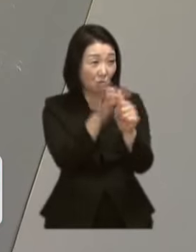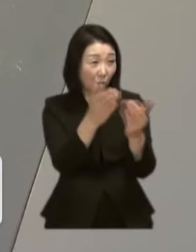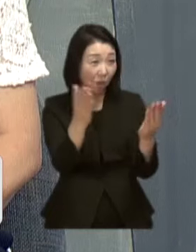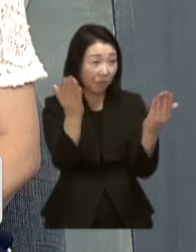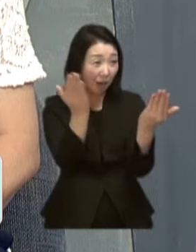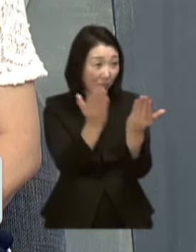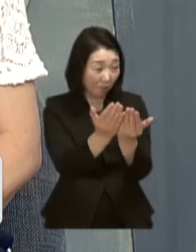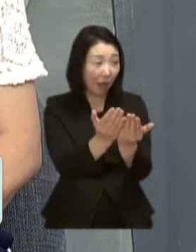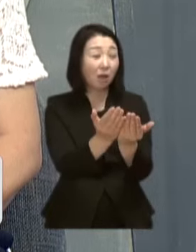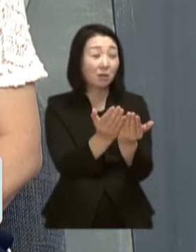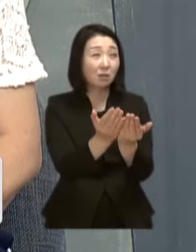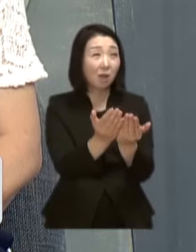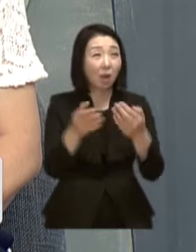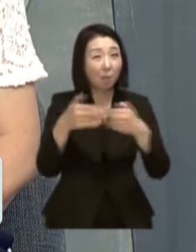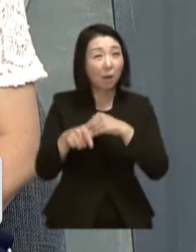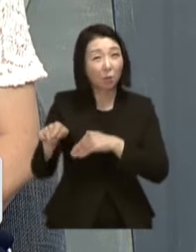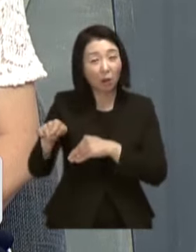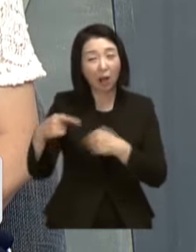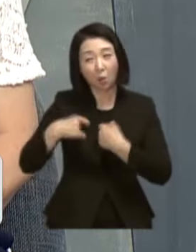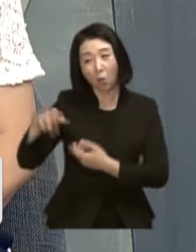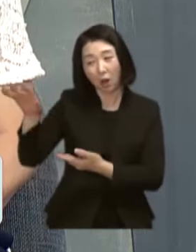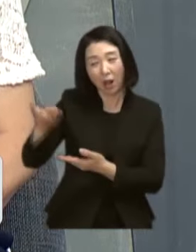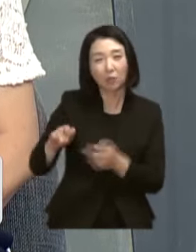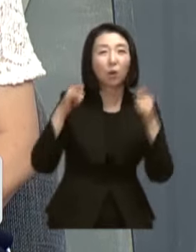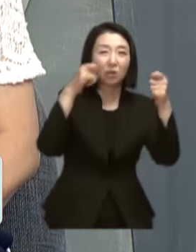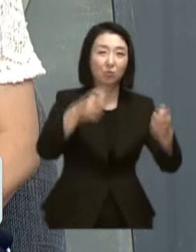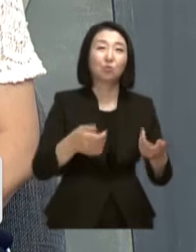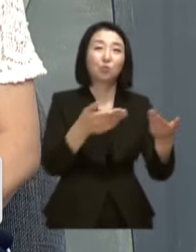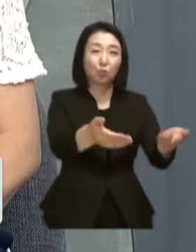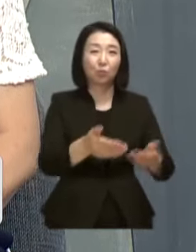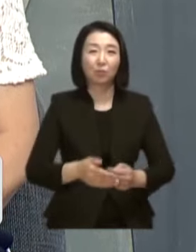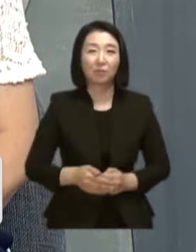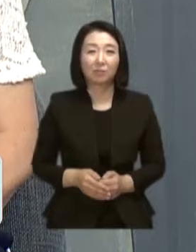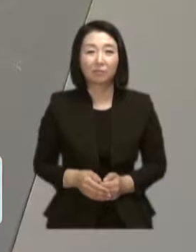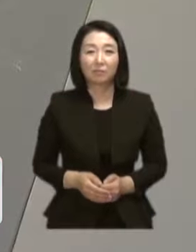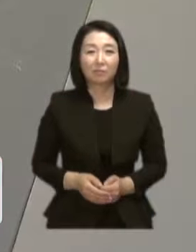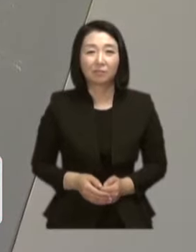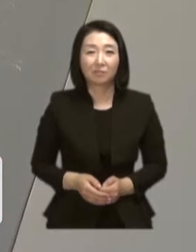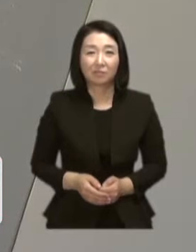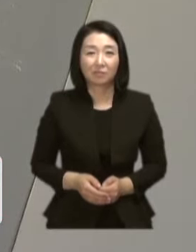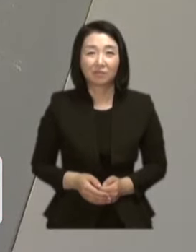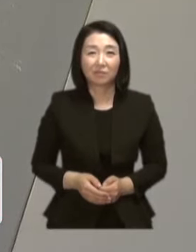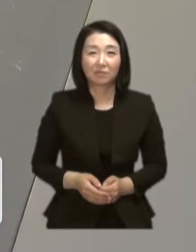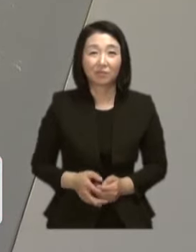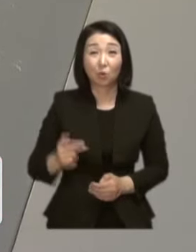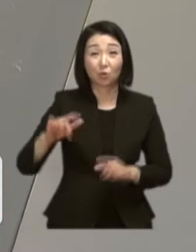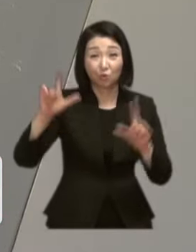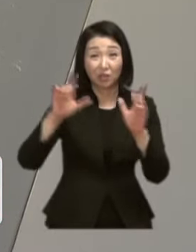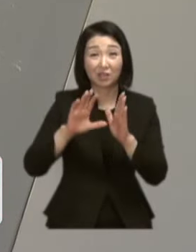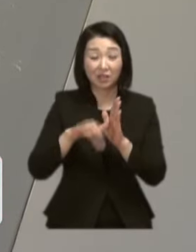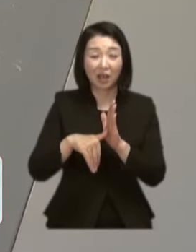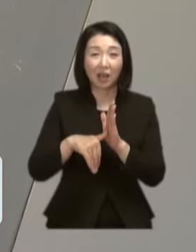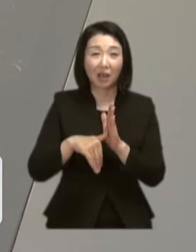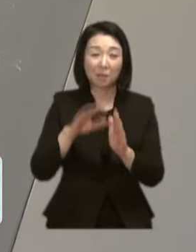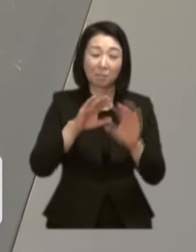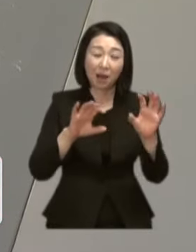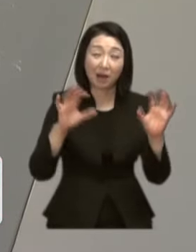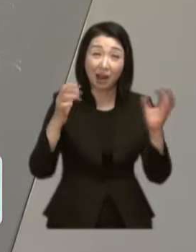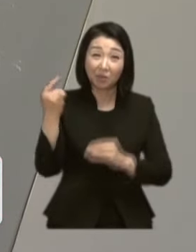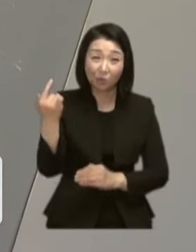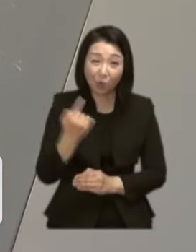애가 얼른 방으로 들어가요. 어머나, 자기 옷을 세상에. 가져다가 옷을 갈아입히죠. 주일이 되면 이제 마을 아이들이 올 때는 큰 다라이에다